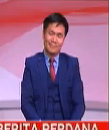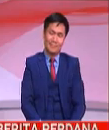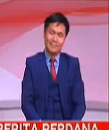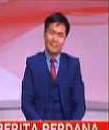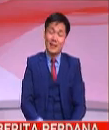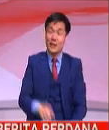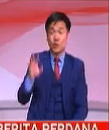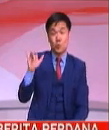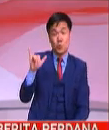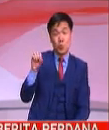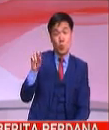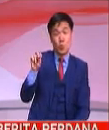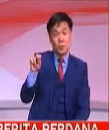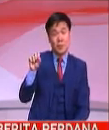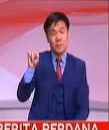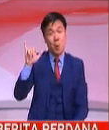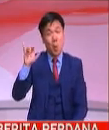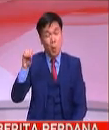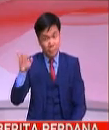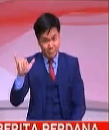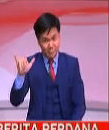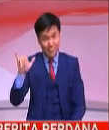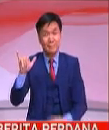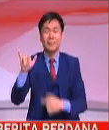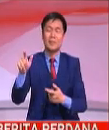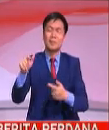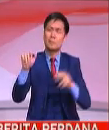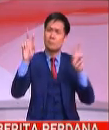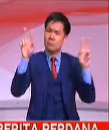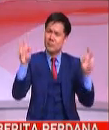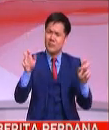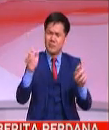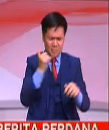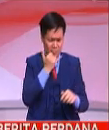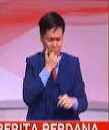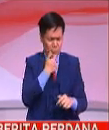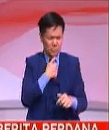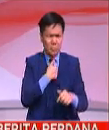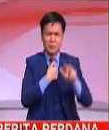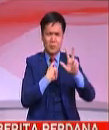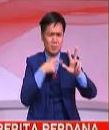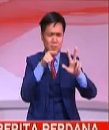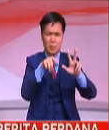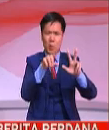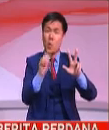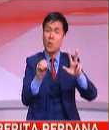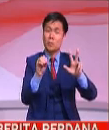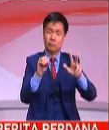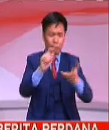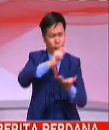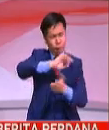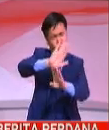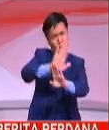Terbaru, Yoni Boy membetarukan kembali lagu Salahku 3.0